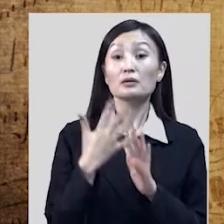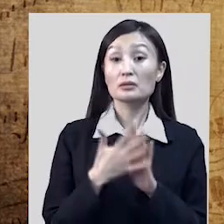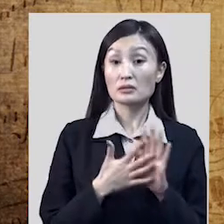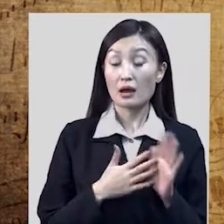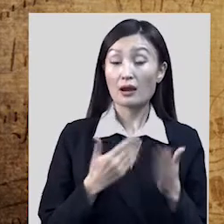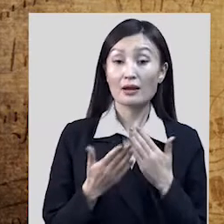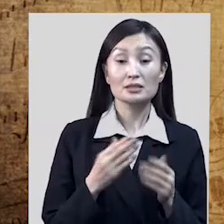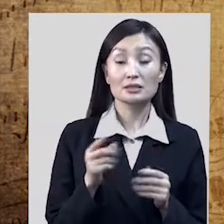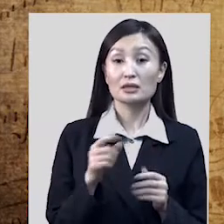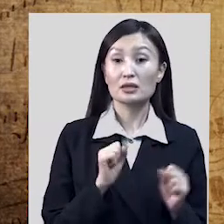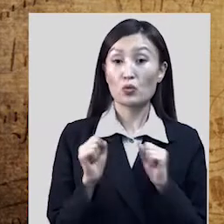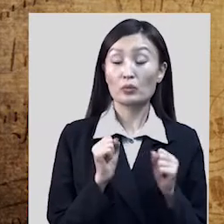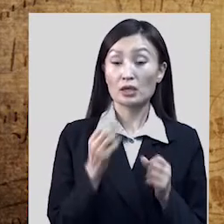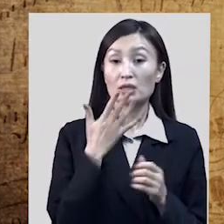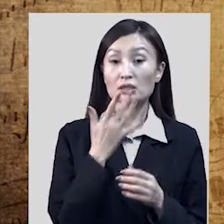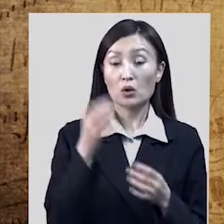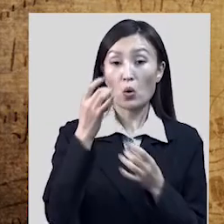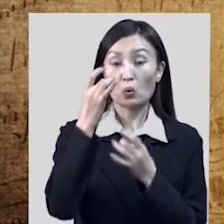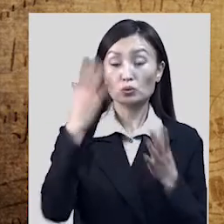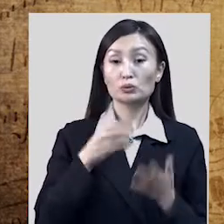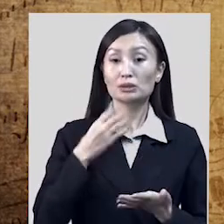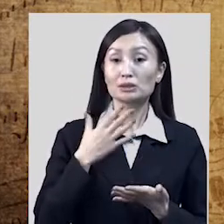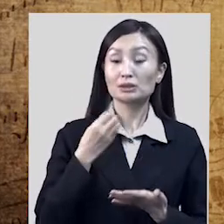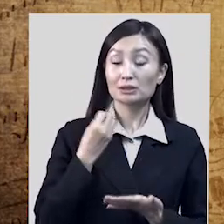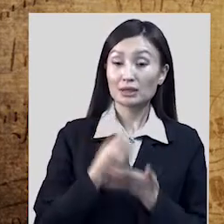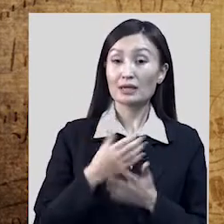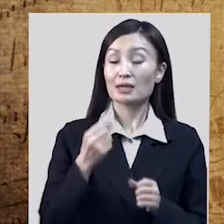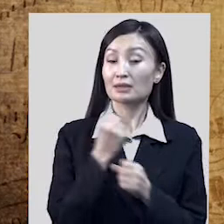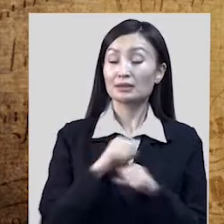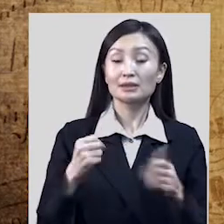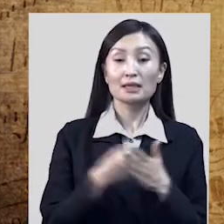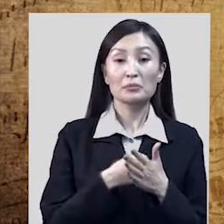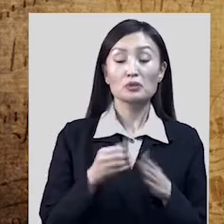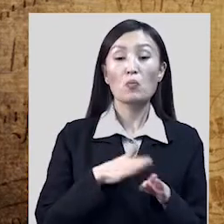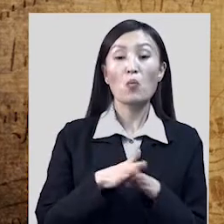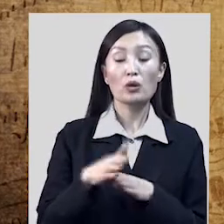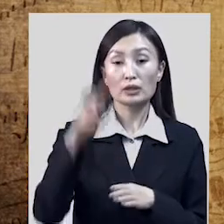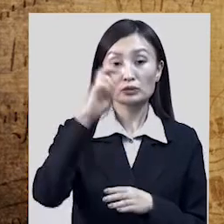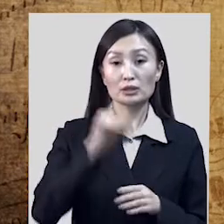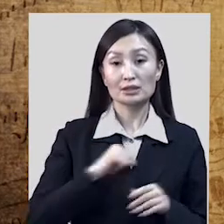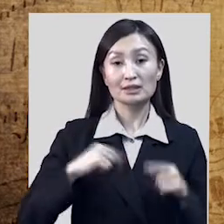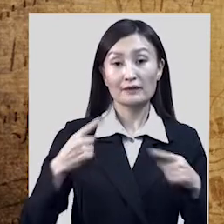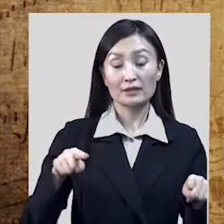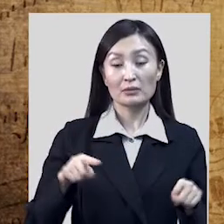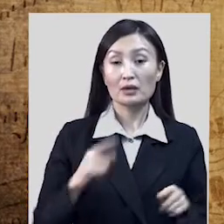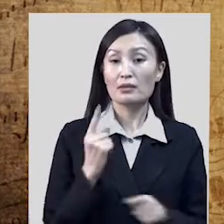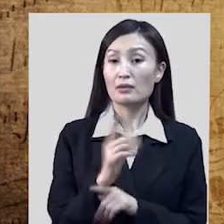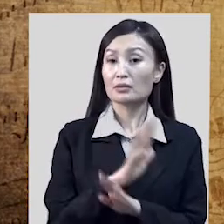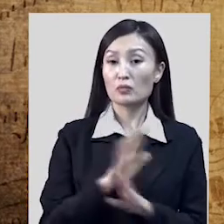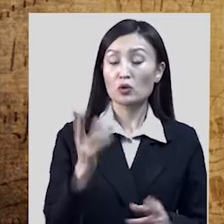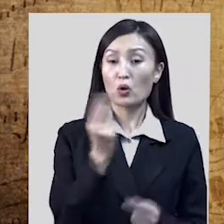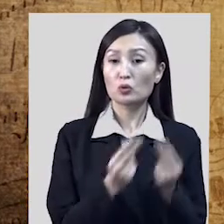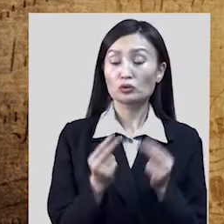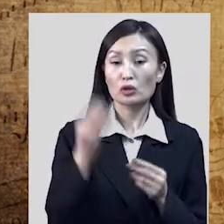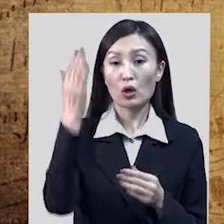что если не упрочить национальной культурной ценности то нельзя добиться полной государственной независимости не запрещая художе